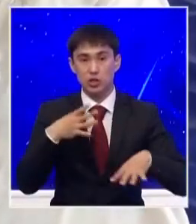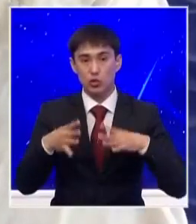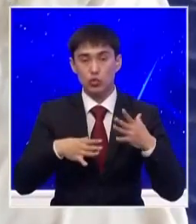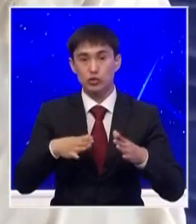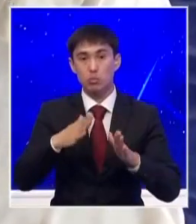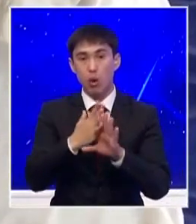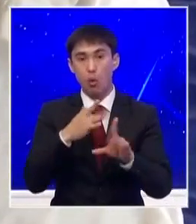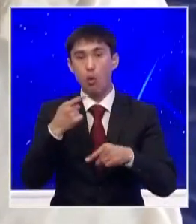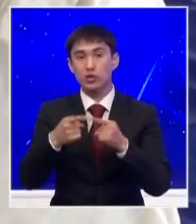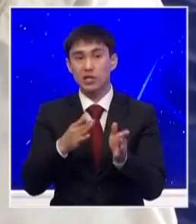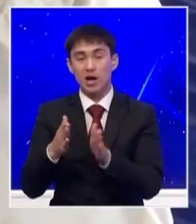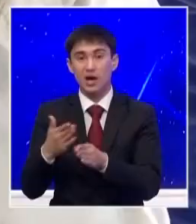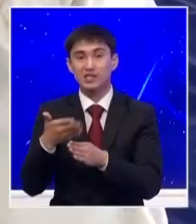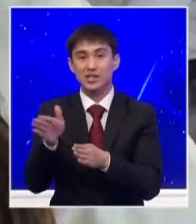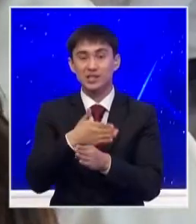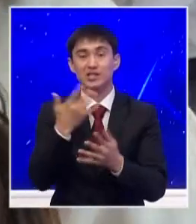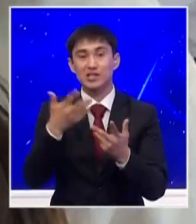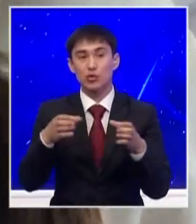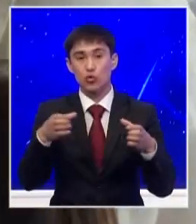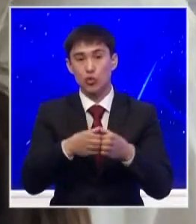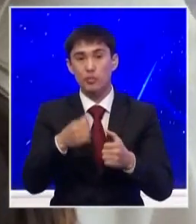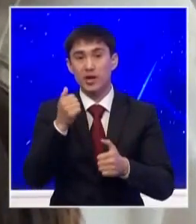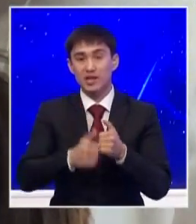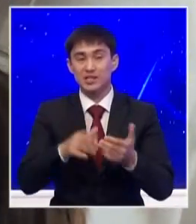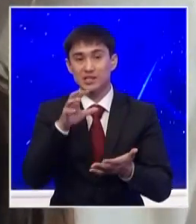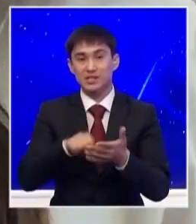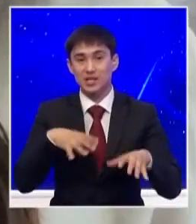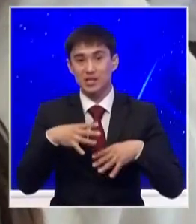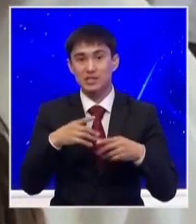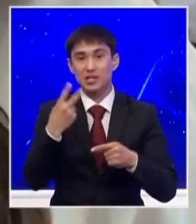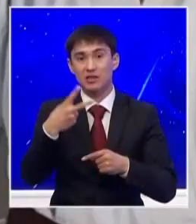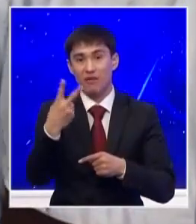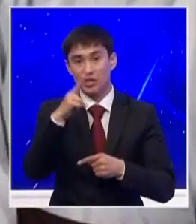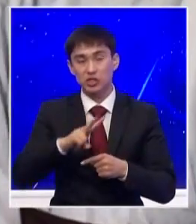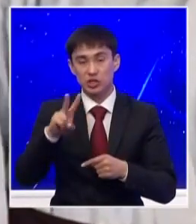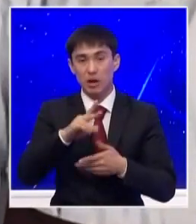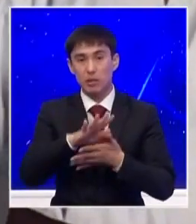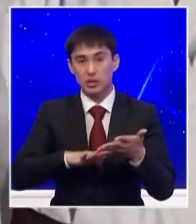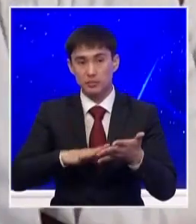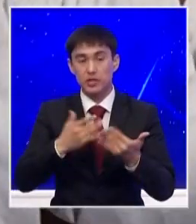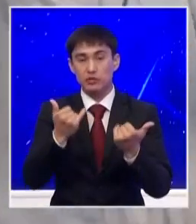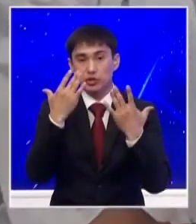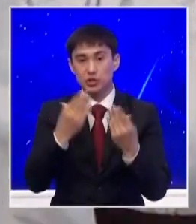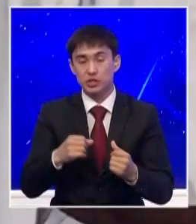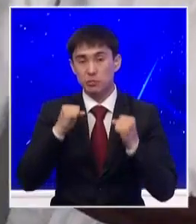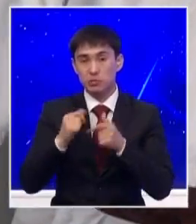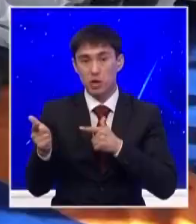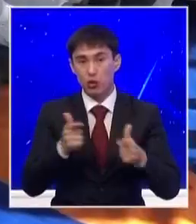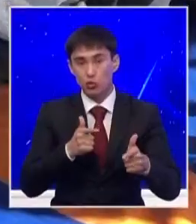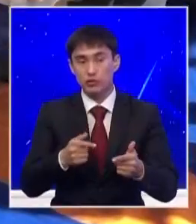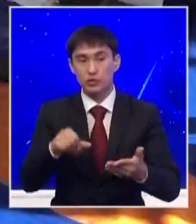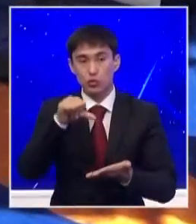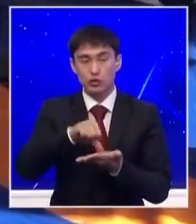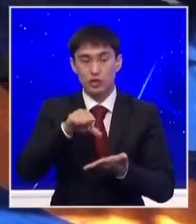по очереди, разделившись на несколько групп. Каждое занятие длится по 2 часа. На сегодняшний день спортсмены готовятся